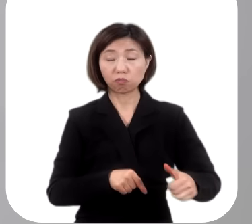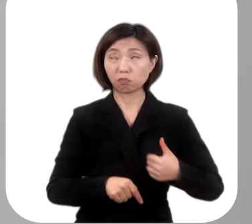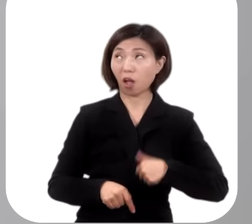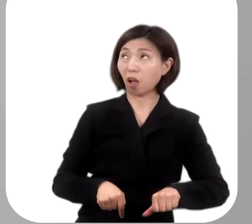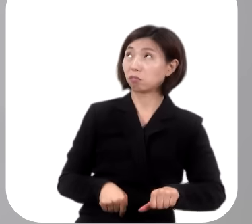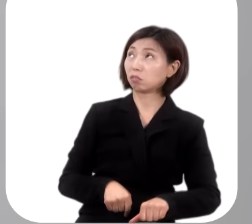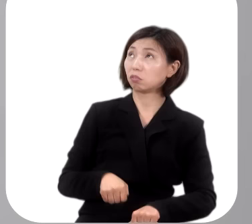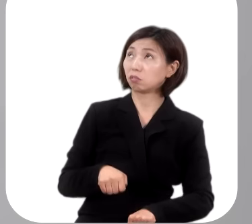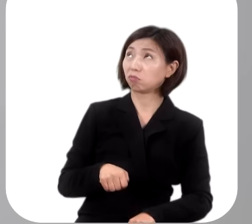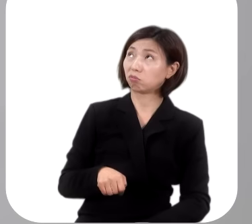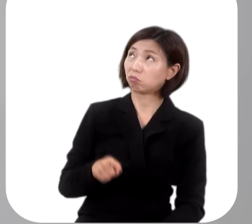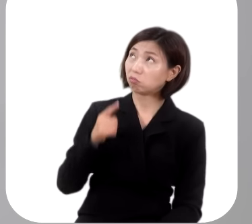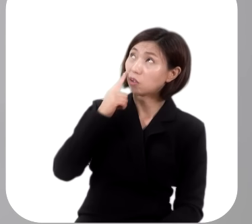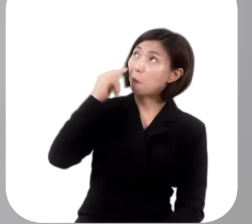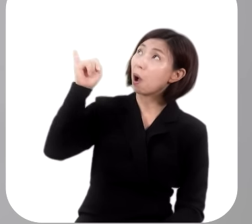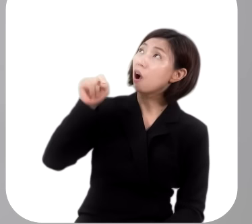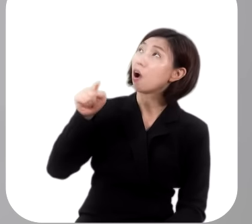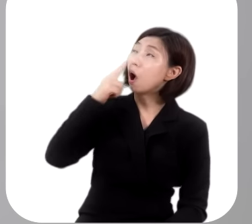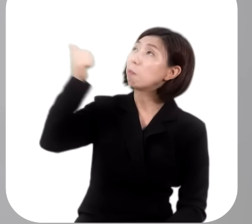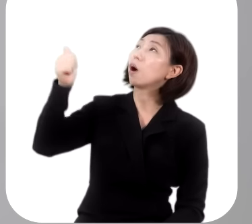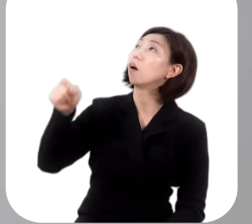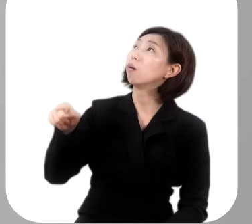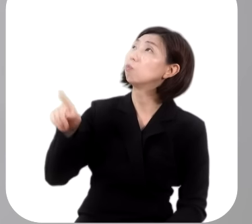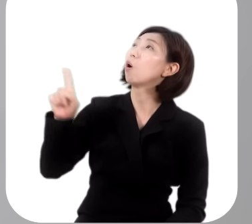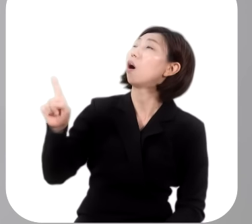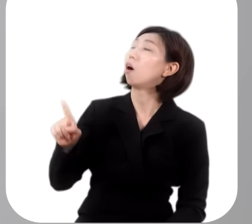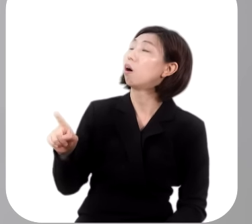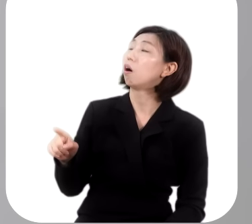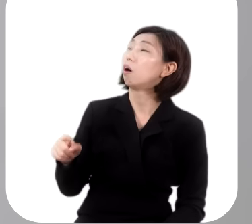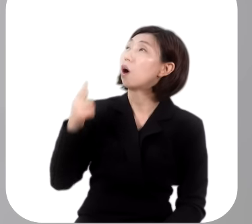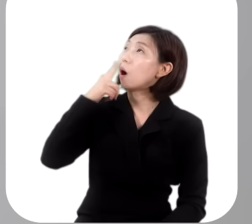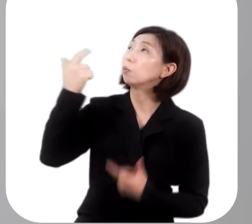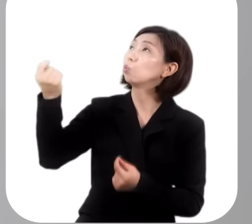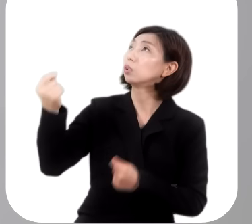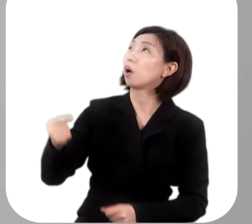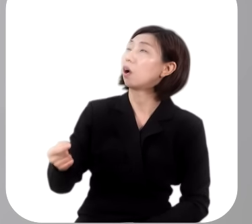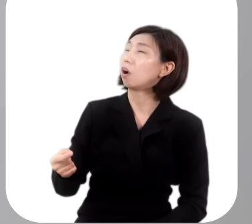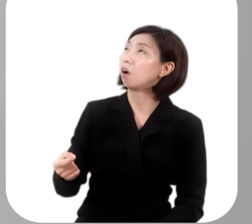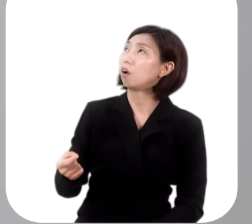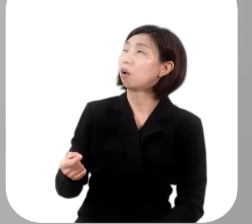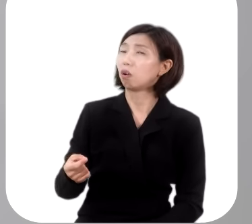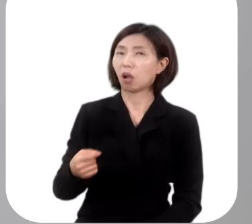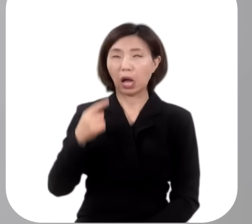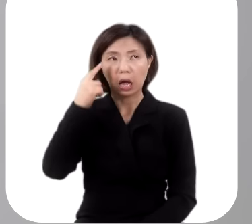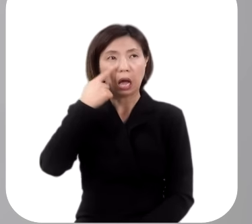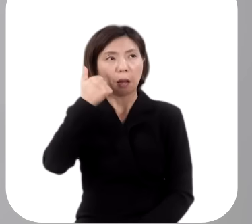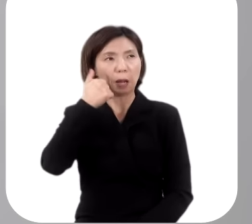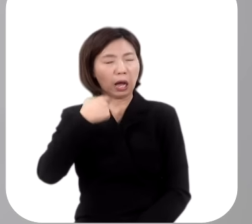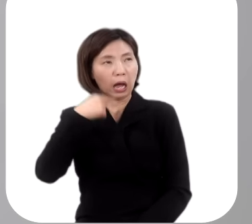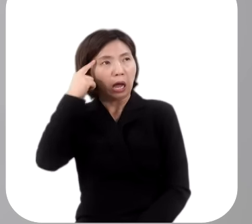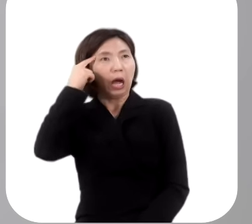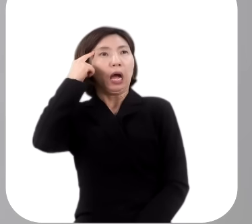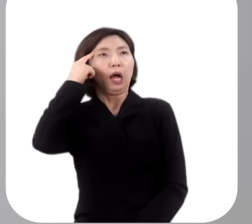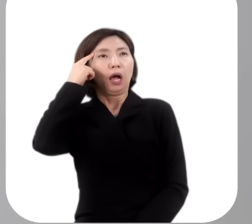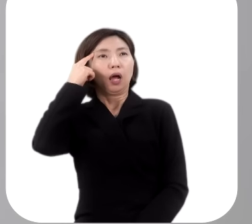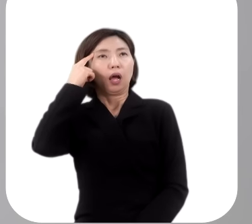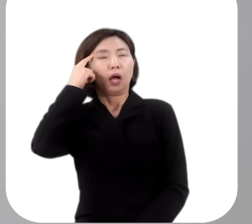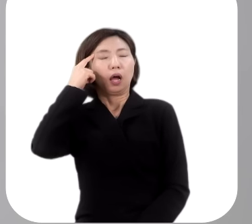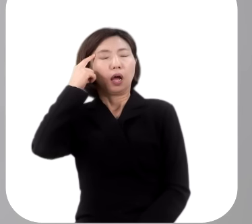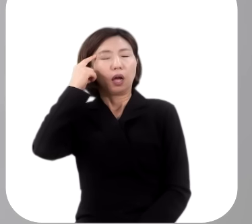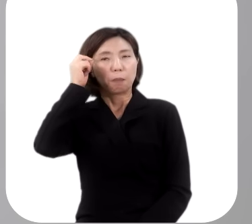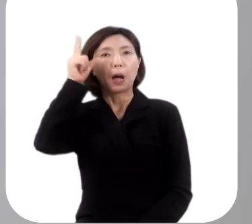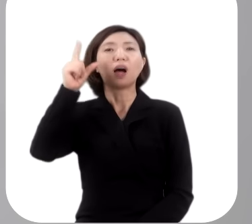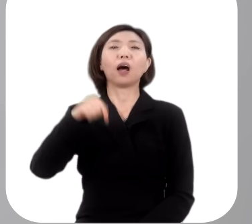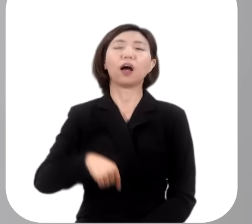쳤어. 그러니까 애가 아버지를 씩 돌아보면서 아버지는요 이러더니 그때 아버지가 확 깨달았다는 거예요.